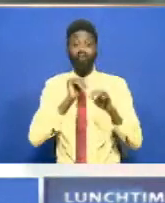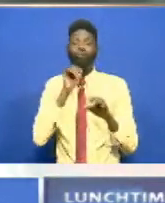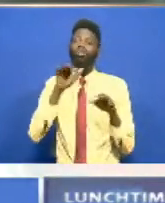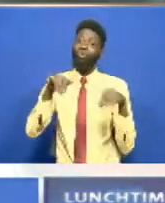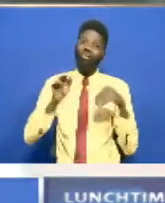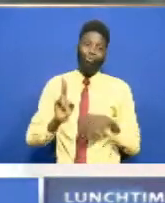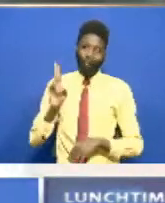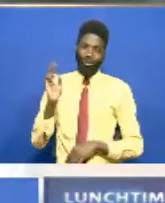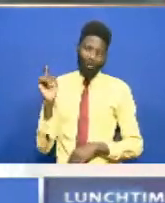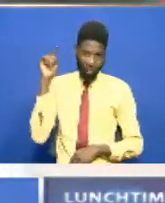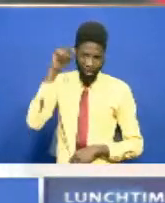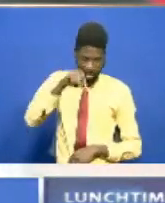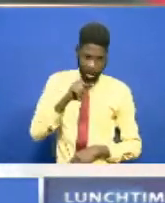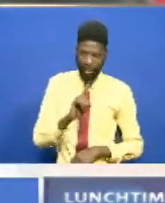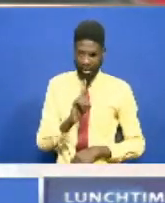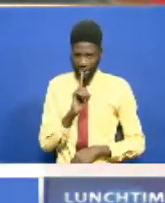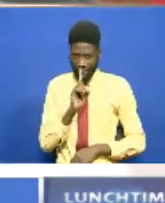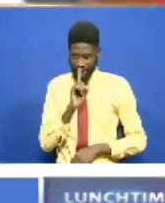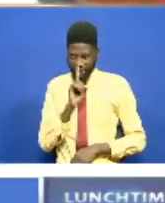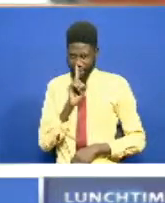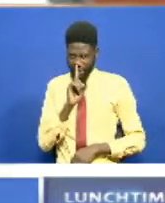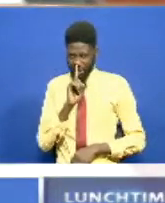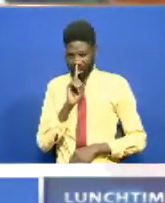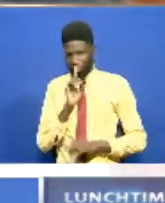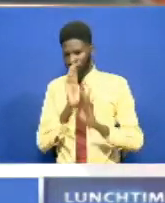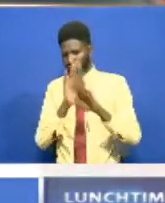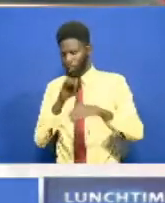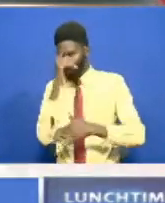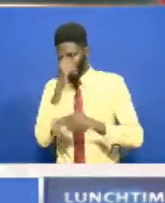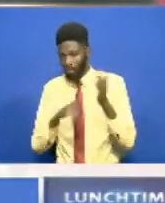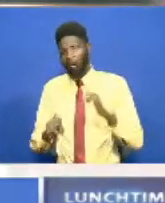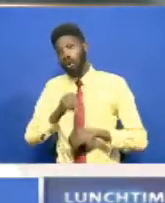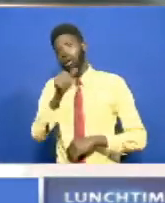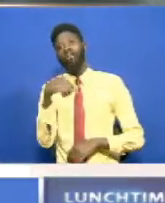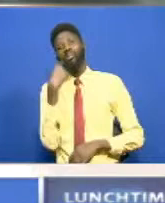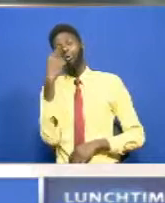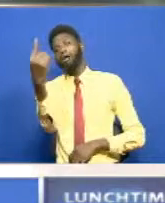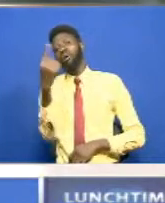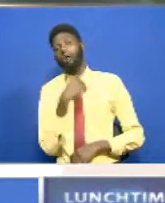ati atatoa nini? Sijui nani akuje atatoa nini?